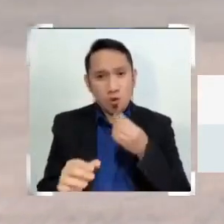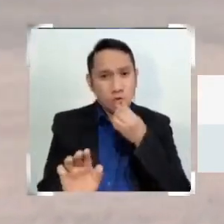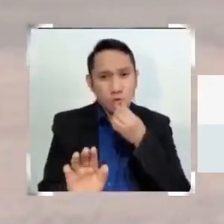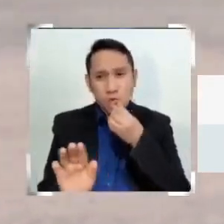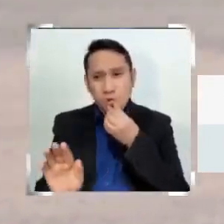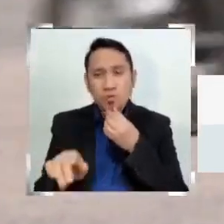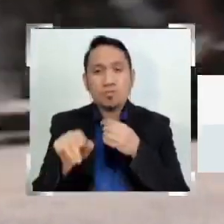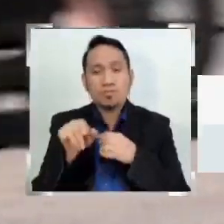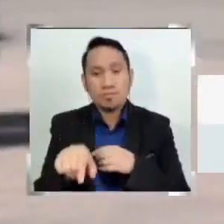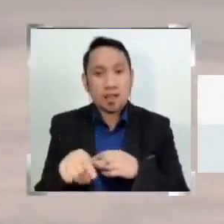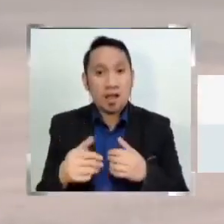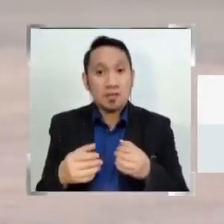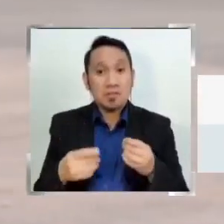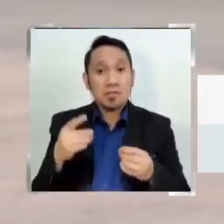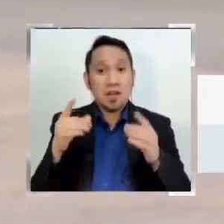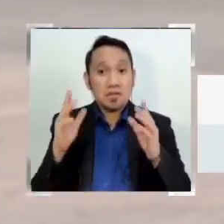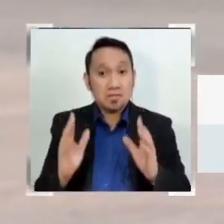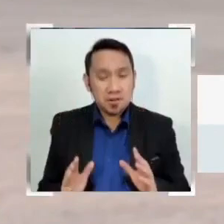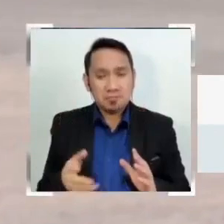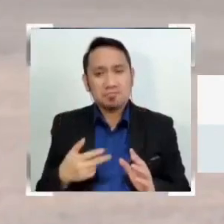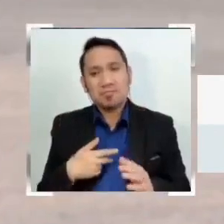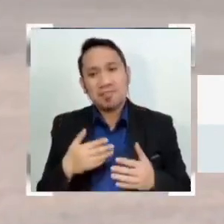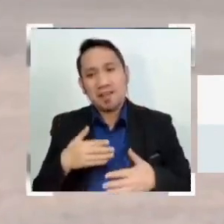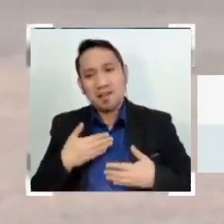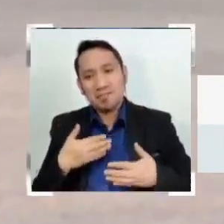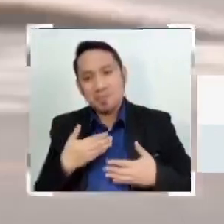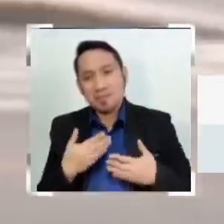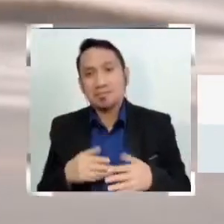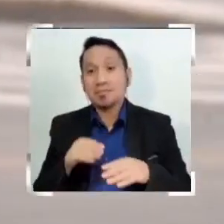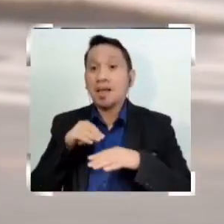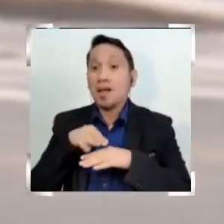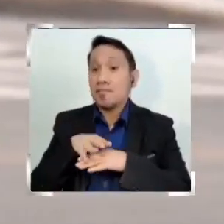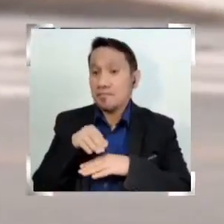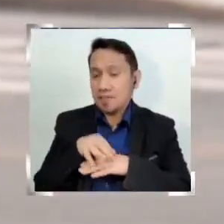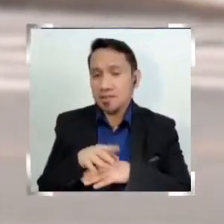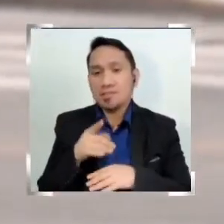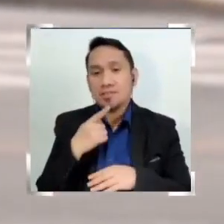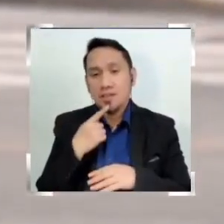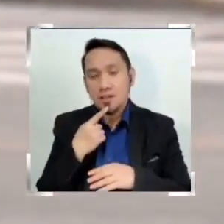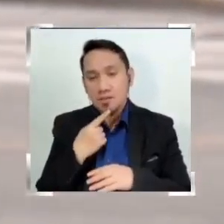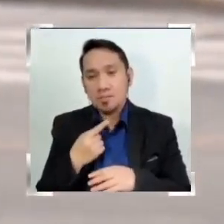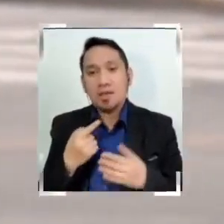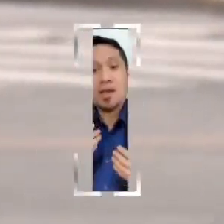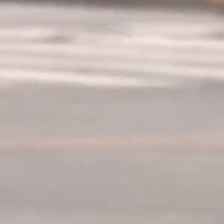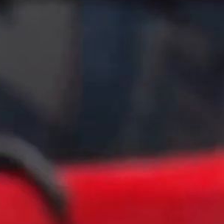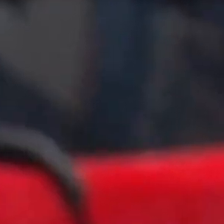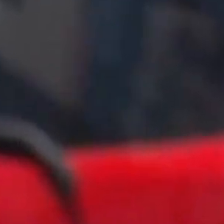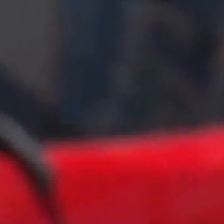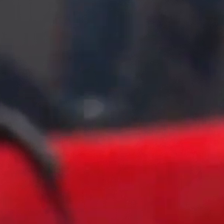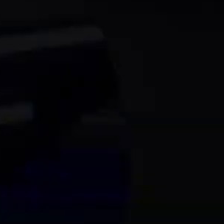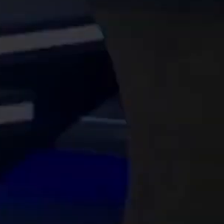motorista. Mensahe niya sa mga kapwa enforcer, mahalin at mag-enjoy sa trabaho.